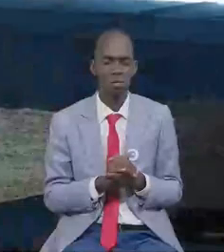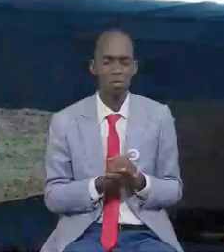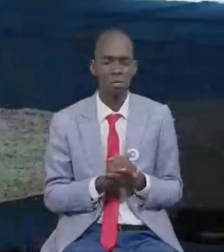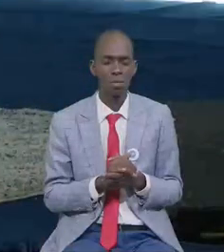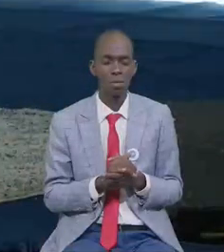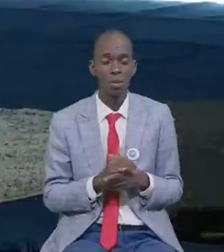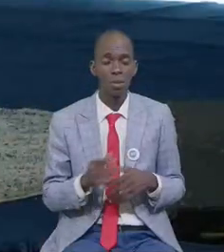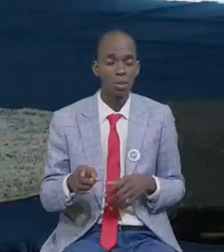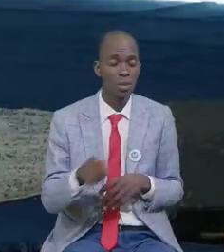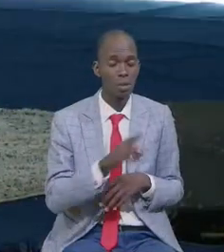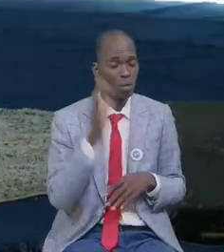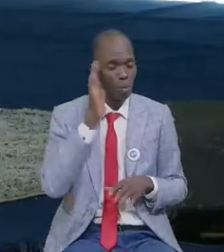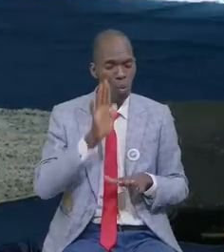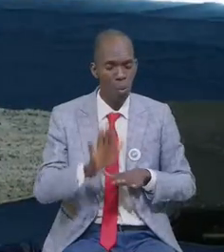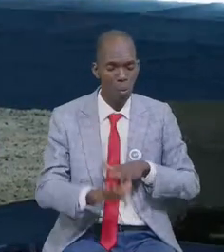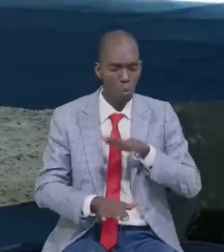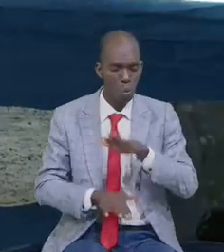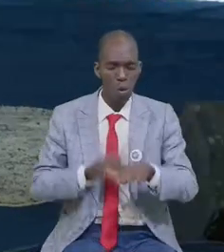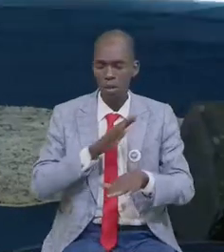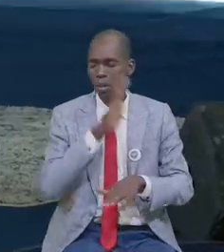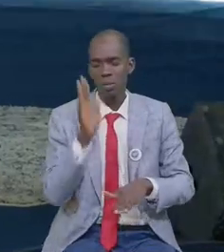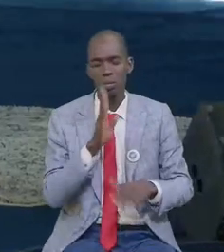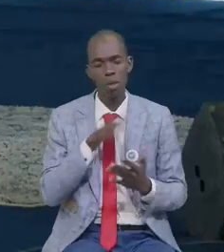Ils marcheront, ils ne seront pas fatigués.